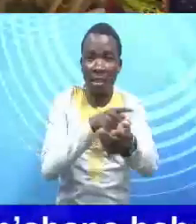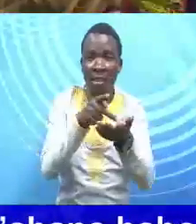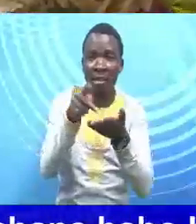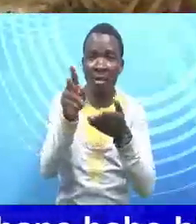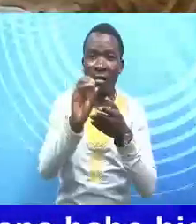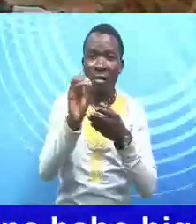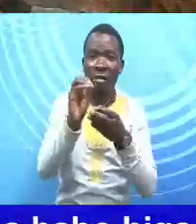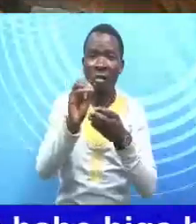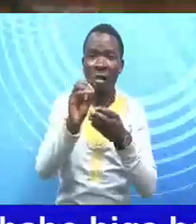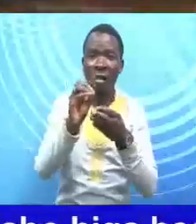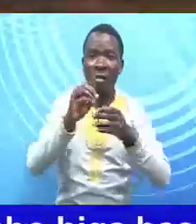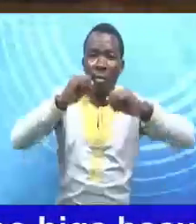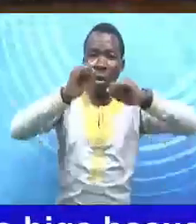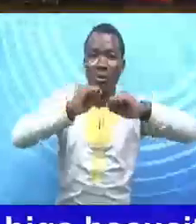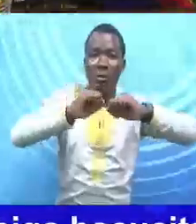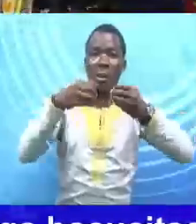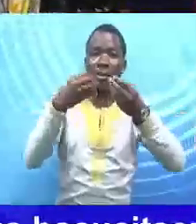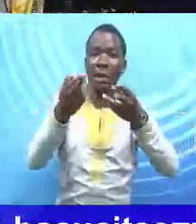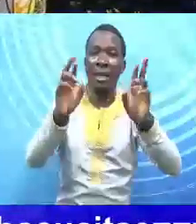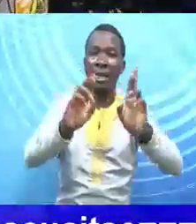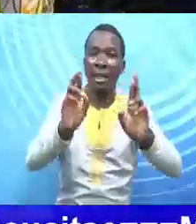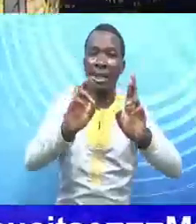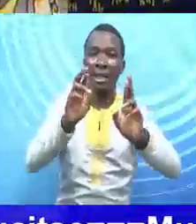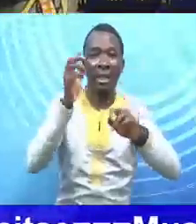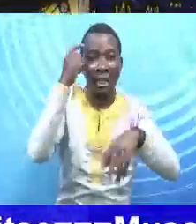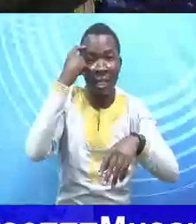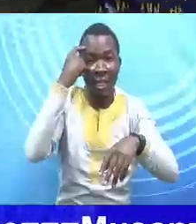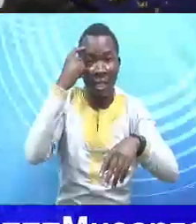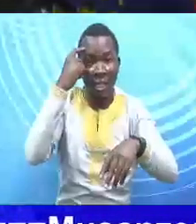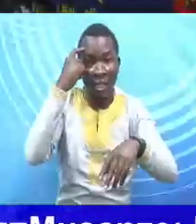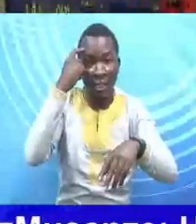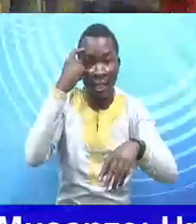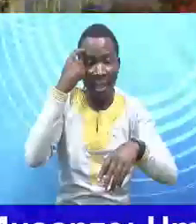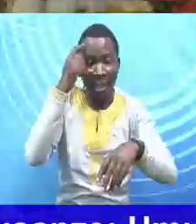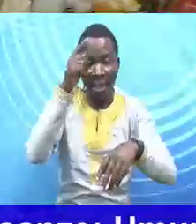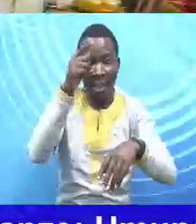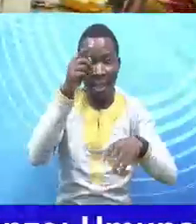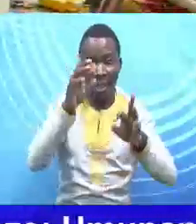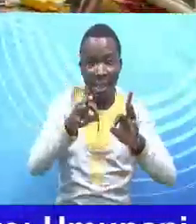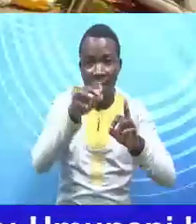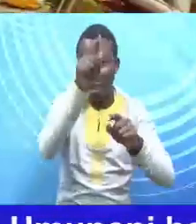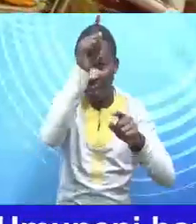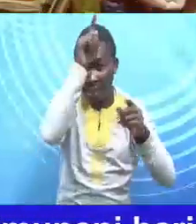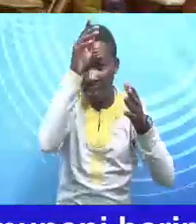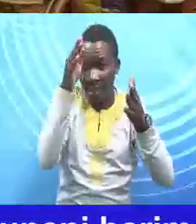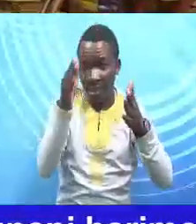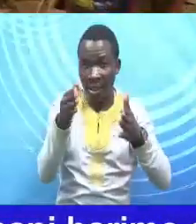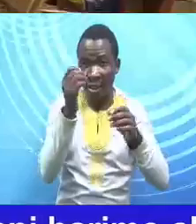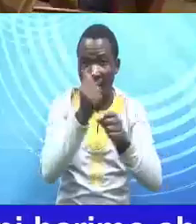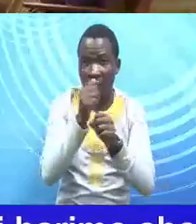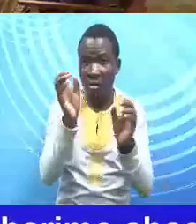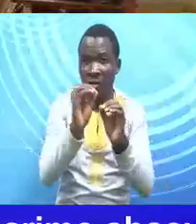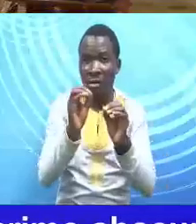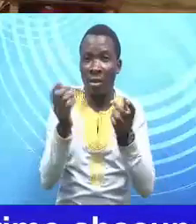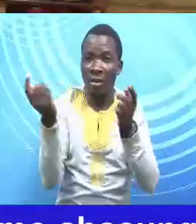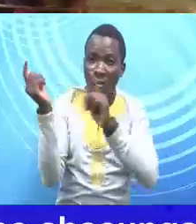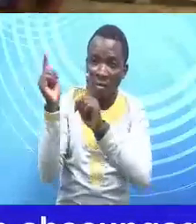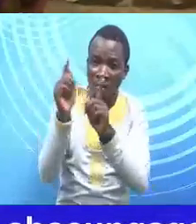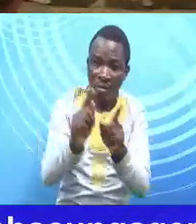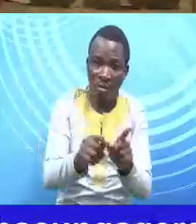bahana integuza igira ngo icyo uriya muturage atakoze ni ukugana ubuyobozi ngo amumenyeshe imbogamizi